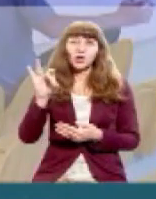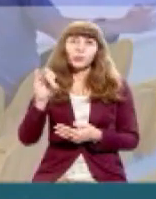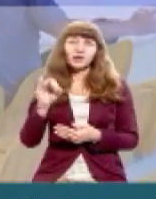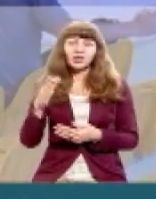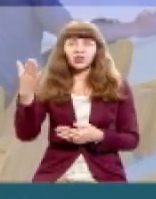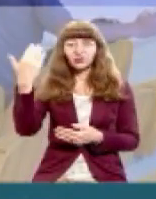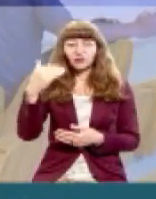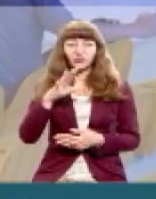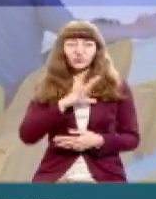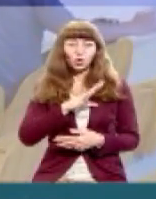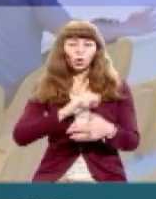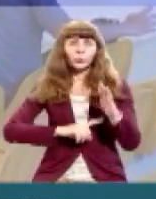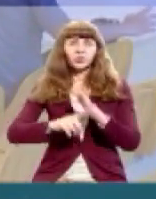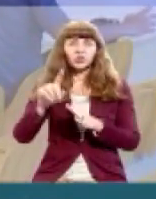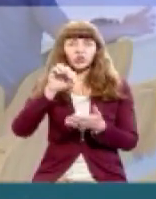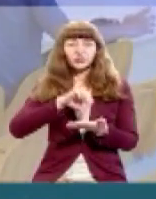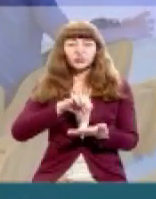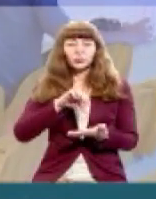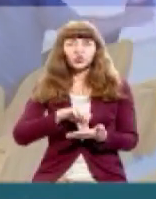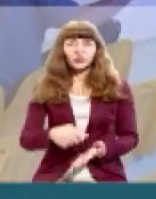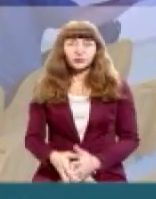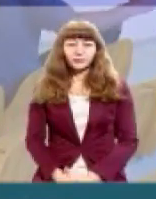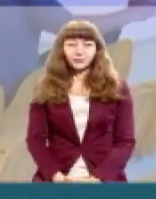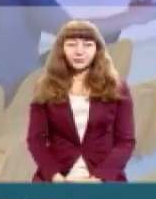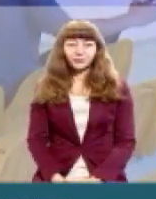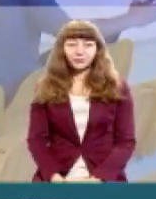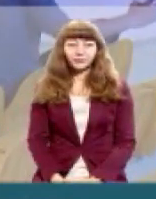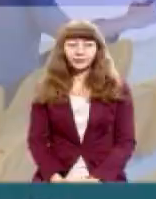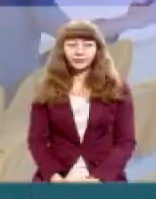да өнер көрсеткен. Жанар Ержанова, Радион Бабич, Қостанай